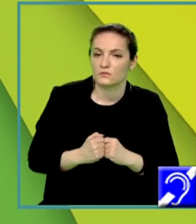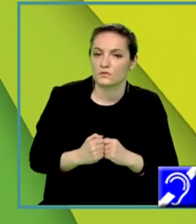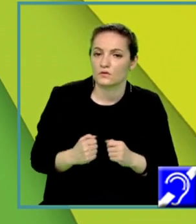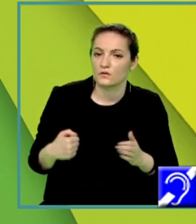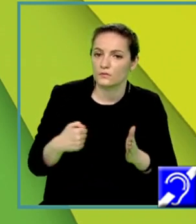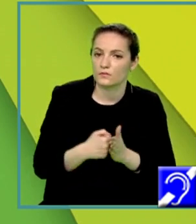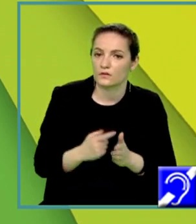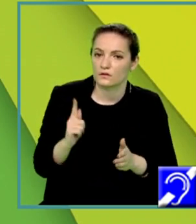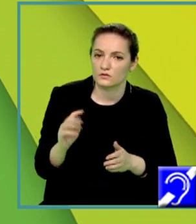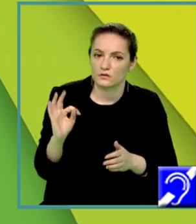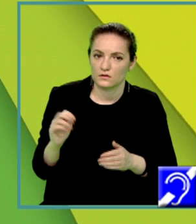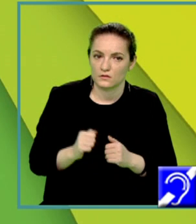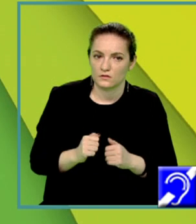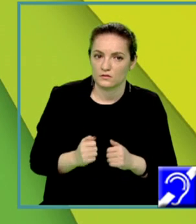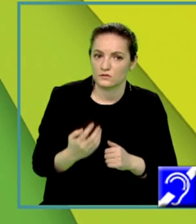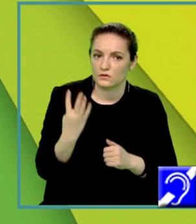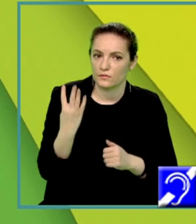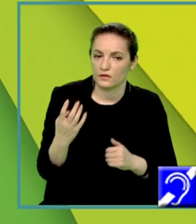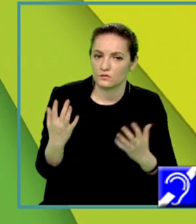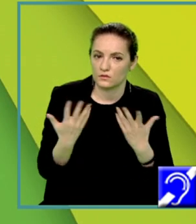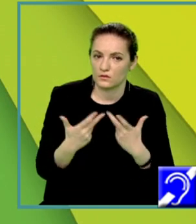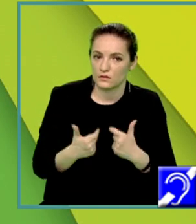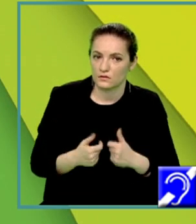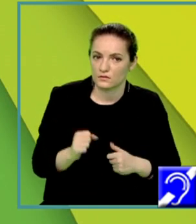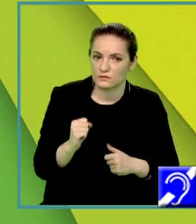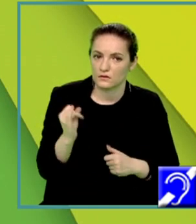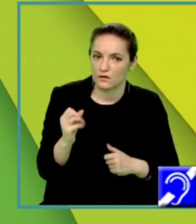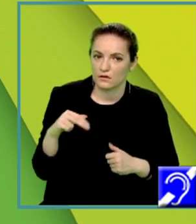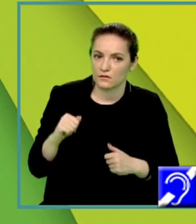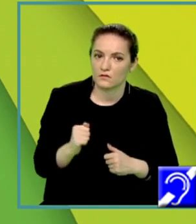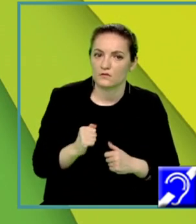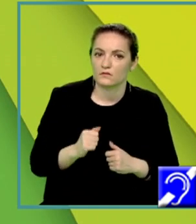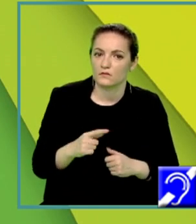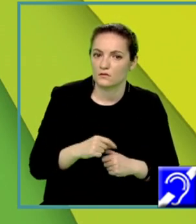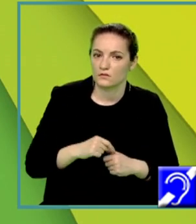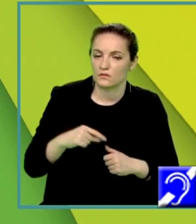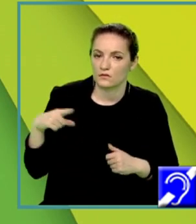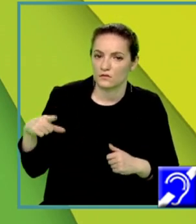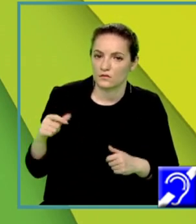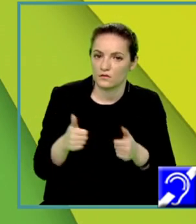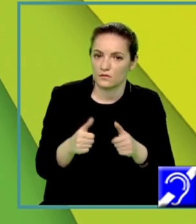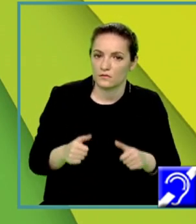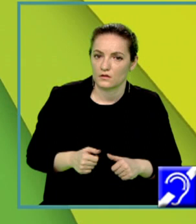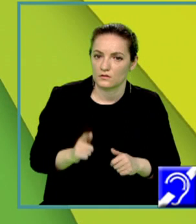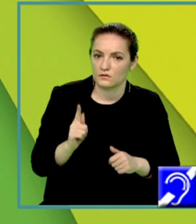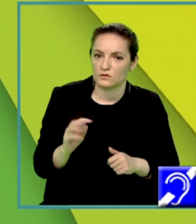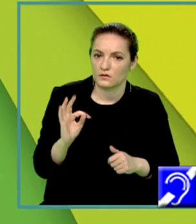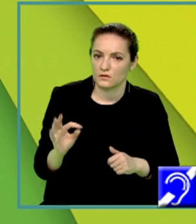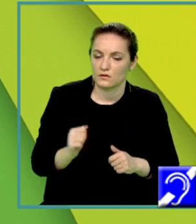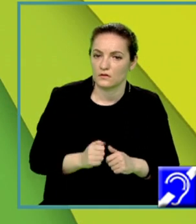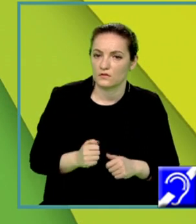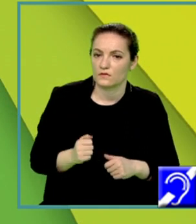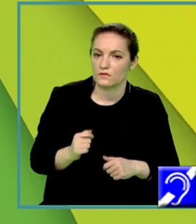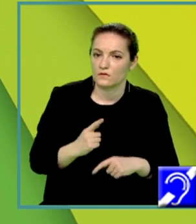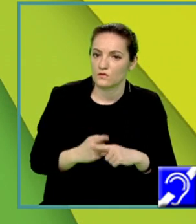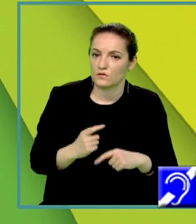cerință, să calculăm sinusul unghiului ascuțit format de graficul funcției cu axa OX. Așa cum am